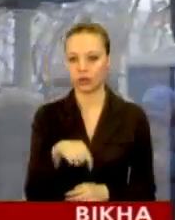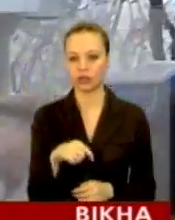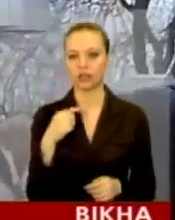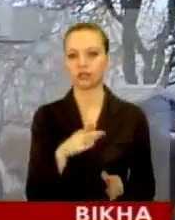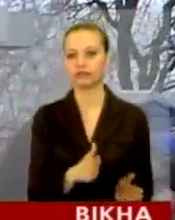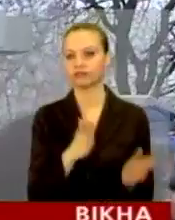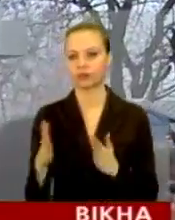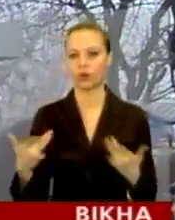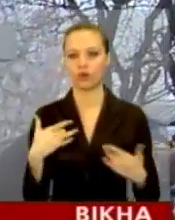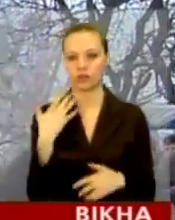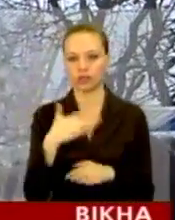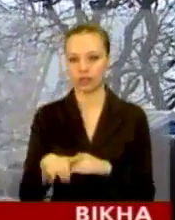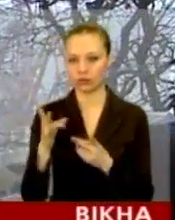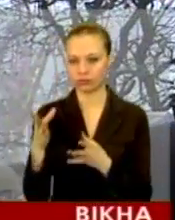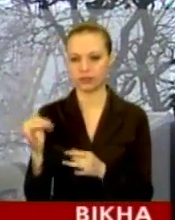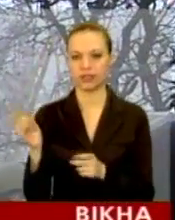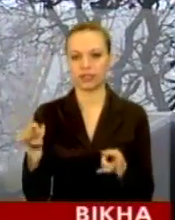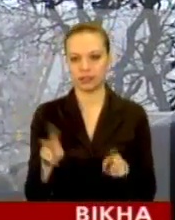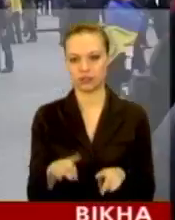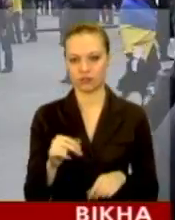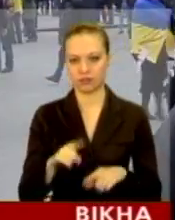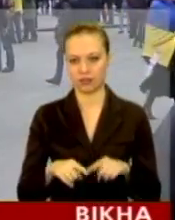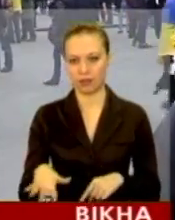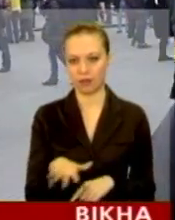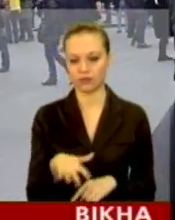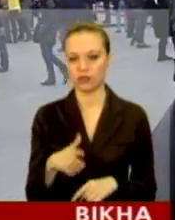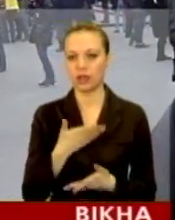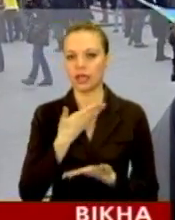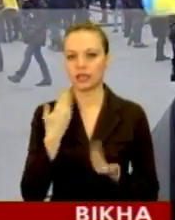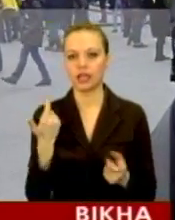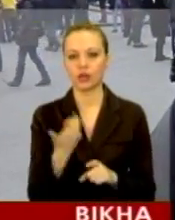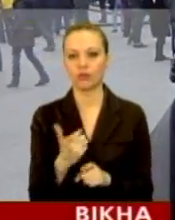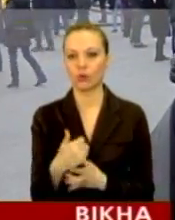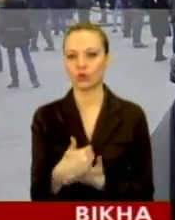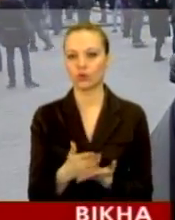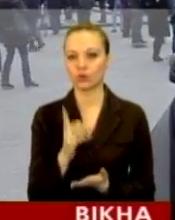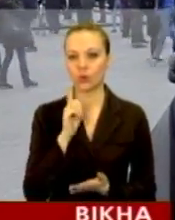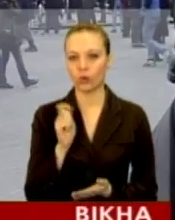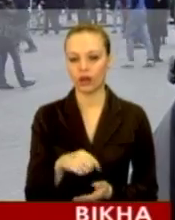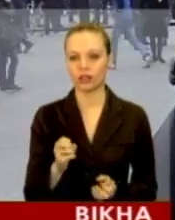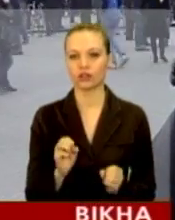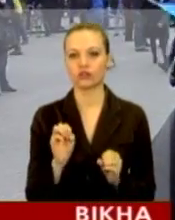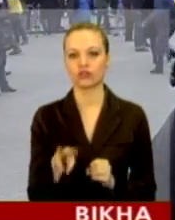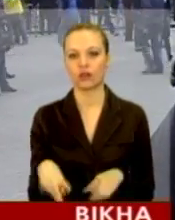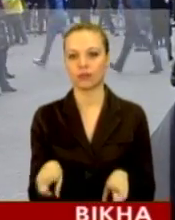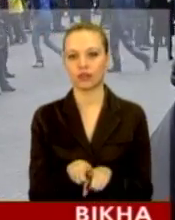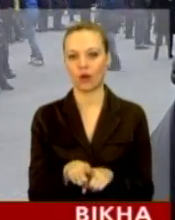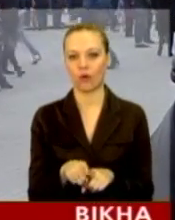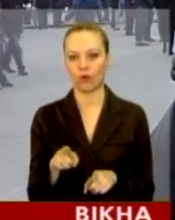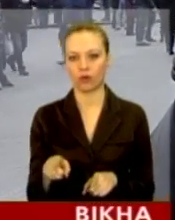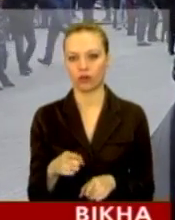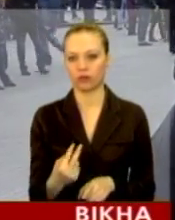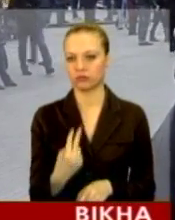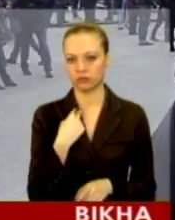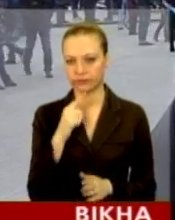переніс концерти за кордоном і залишився на батьківщині. Нет більшої услуги Україні, ніж таке вот